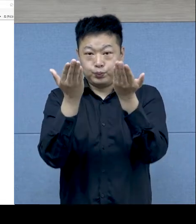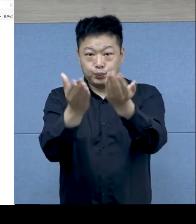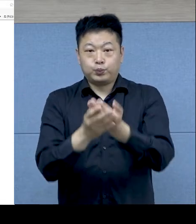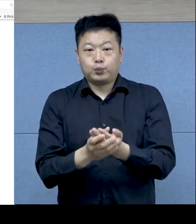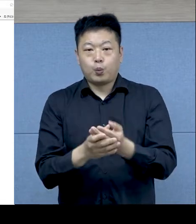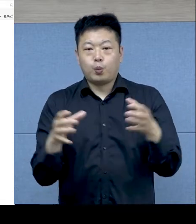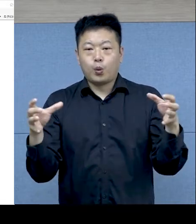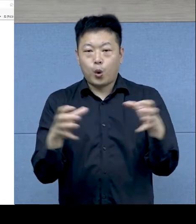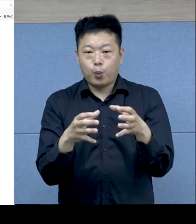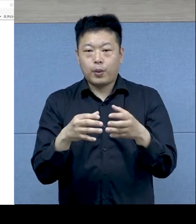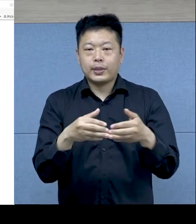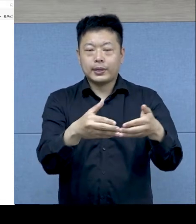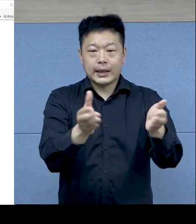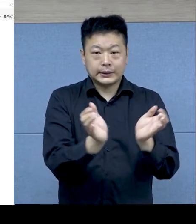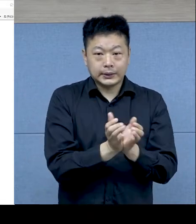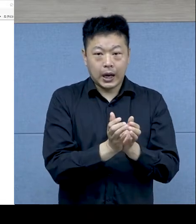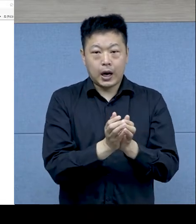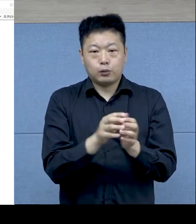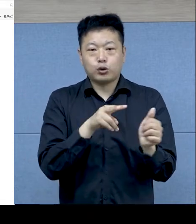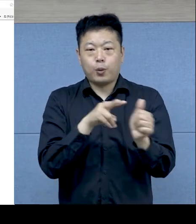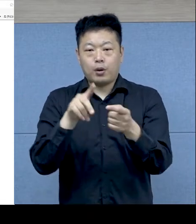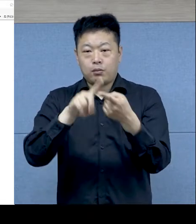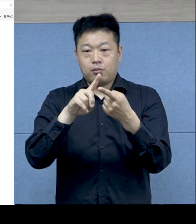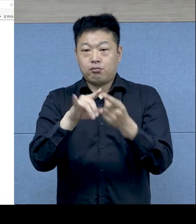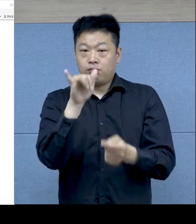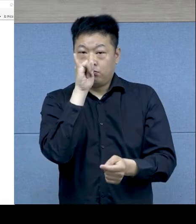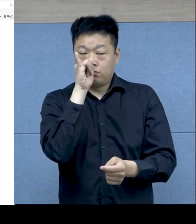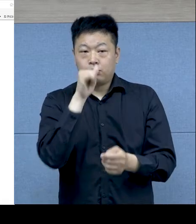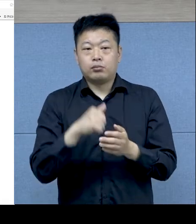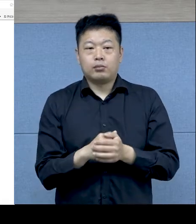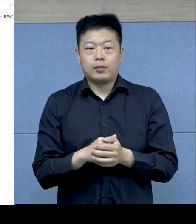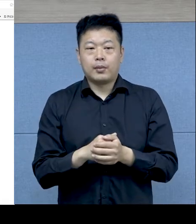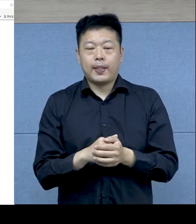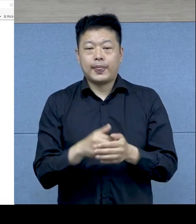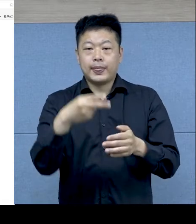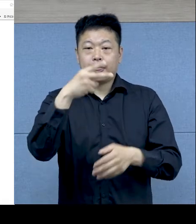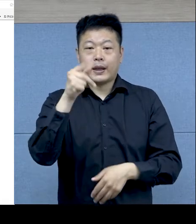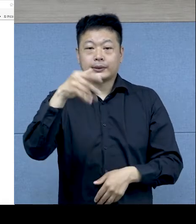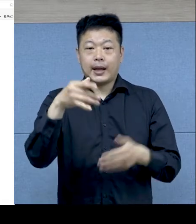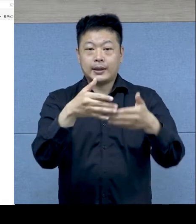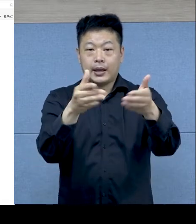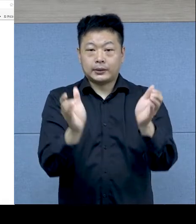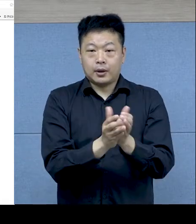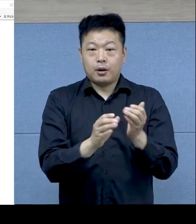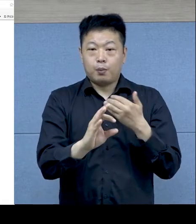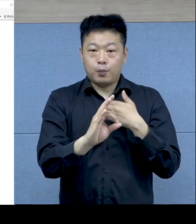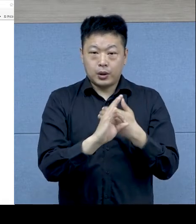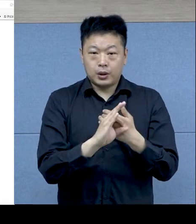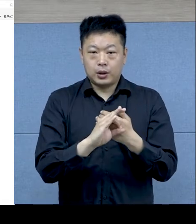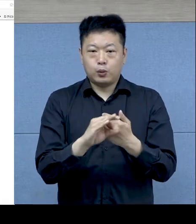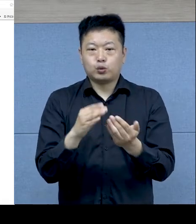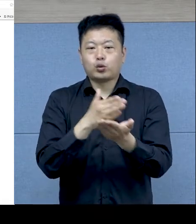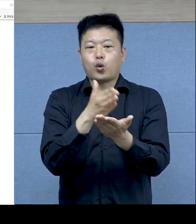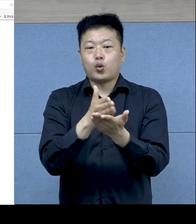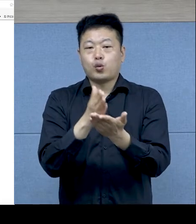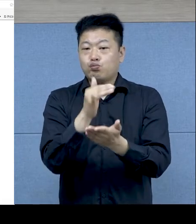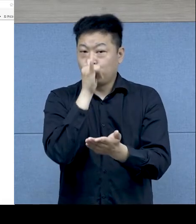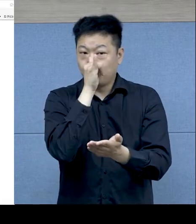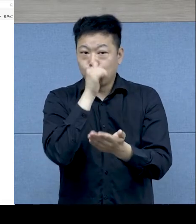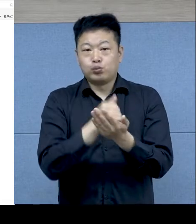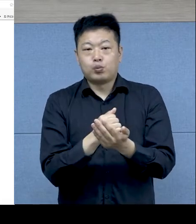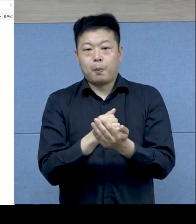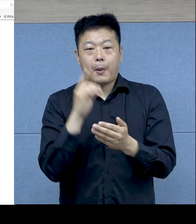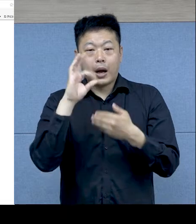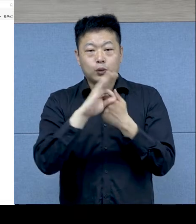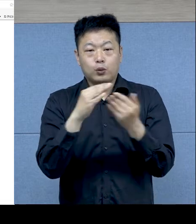대한 모임인지 이제 정보를 넣는 란인데요. 단체인 경우는 이제 단체 종류를 선택하시면 되고요.